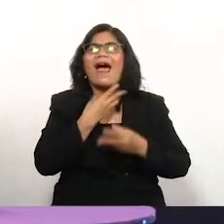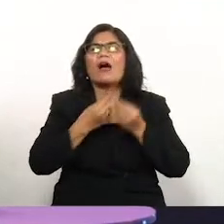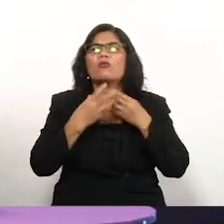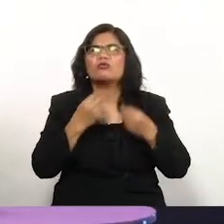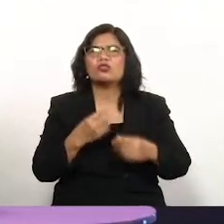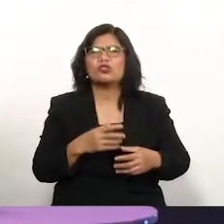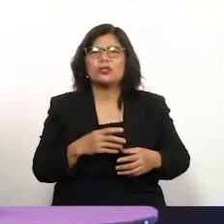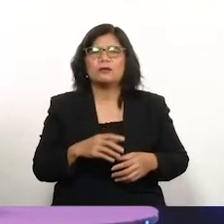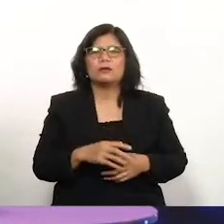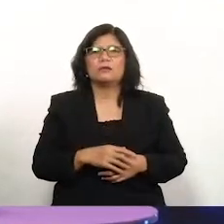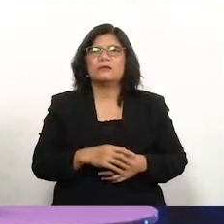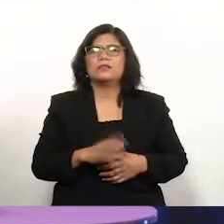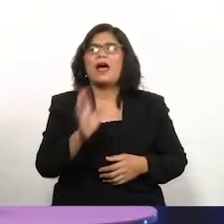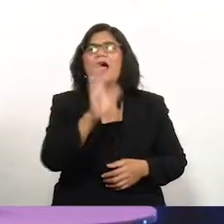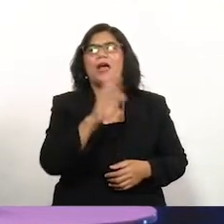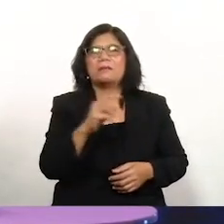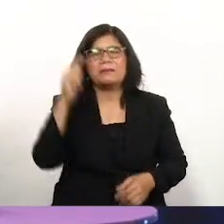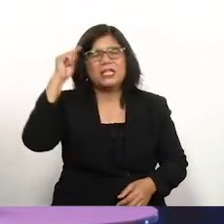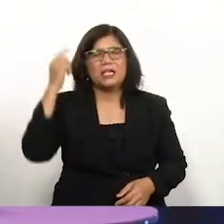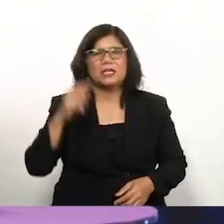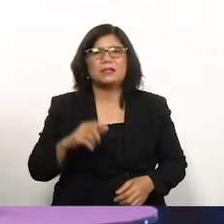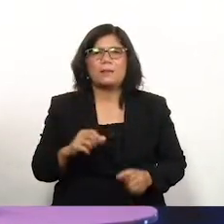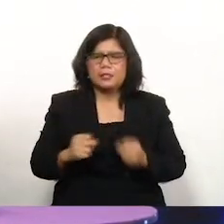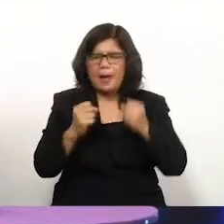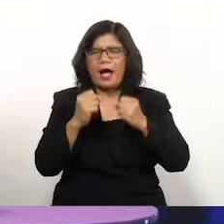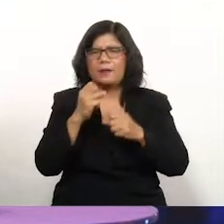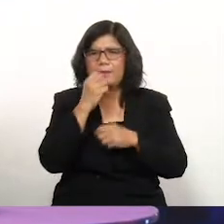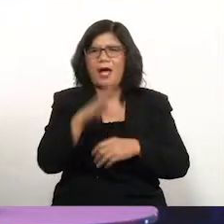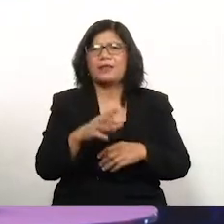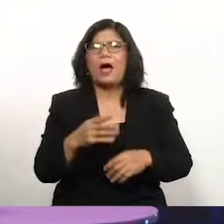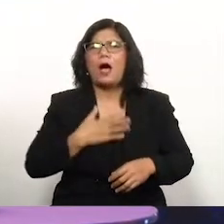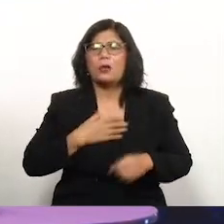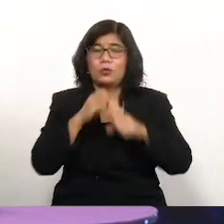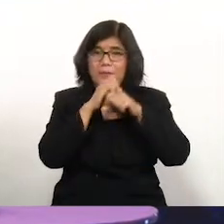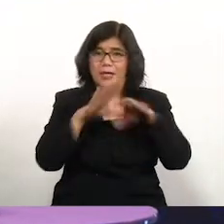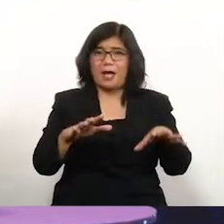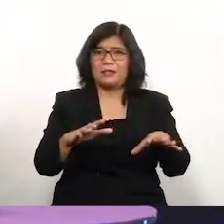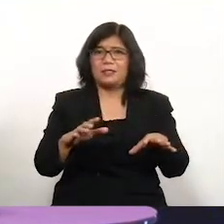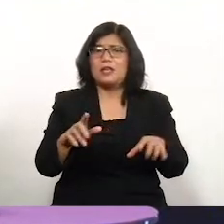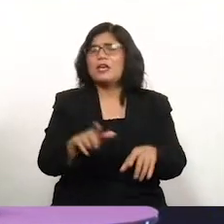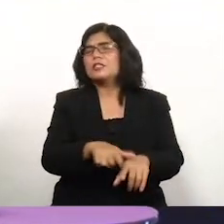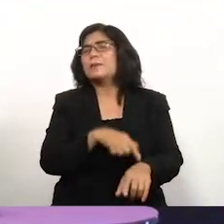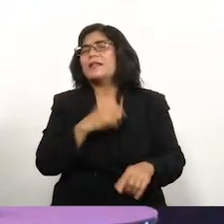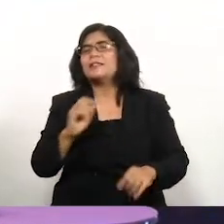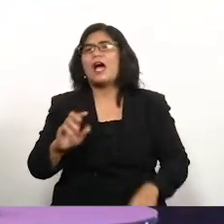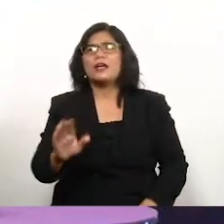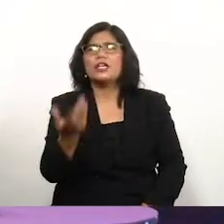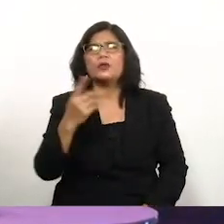tapi semangat kita untuk berkata aku di berkati Sepanjang